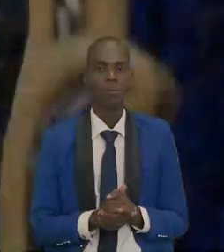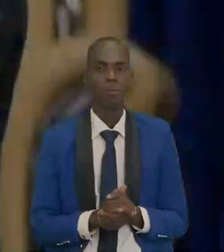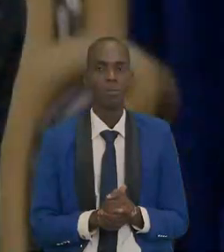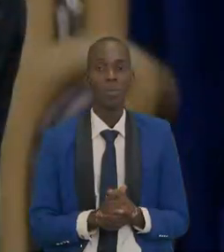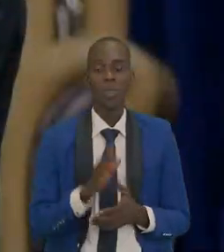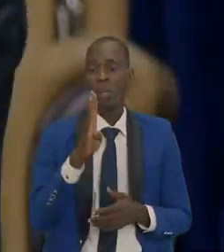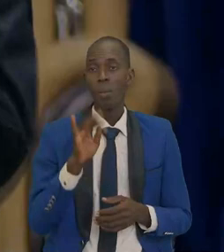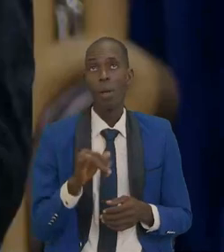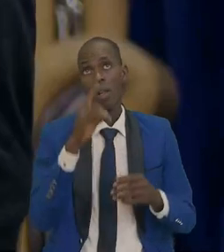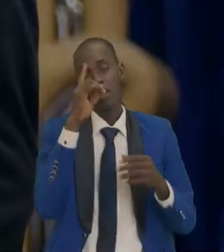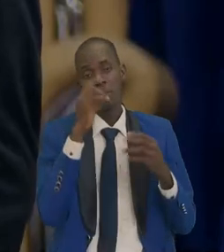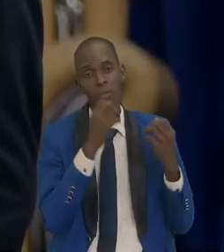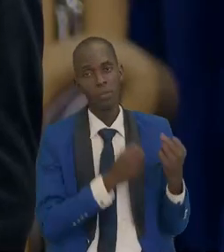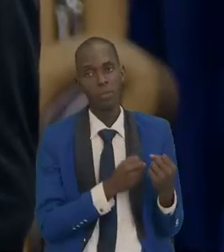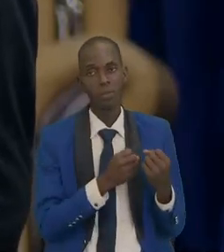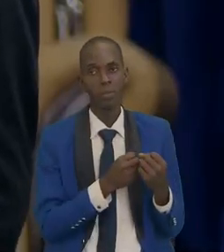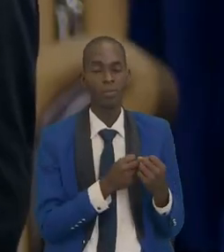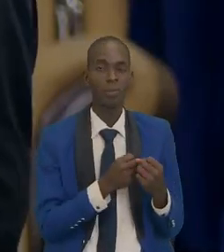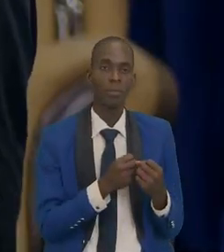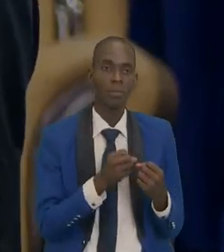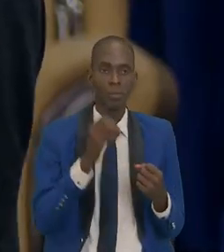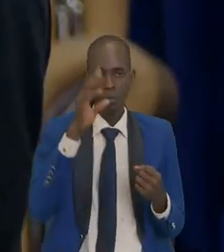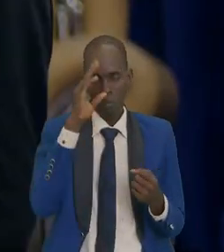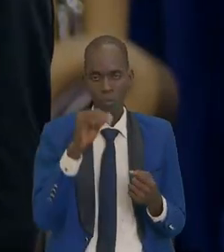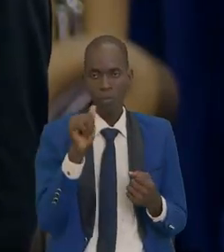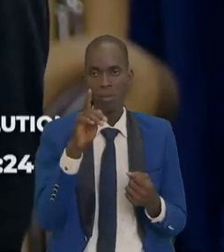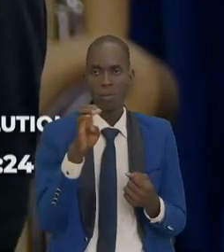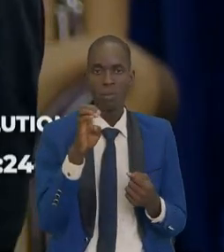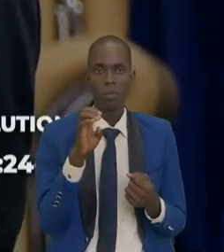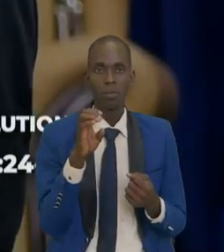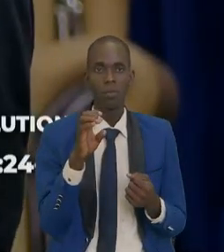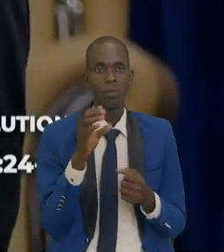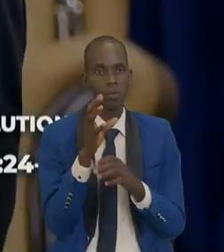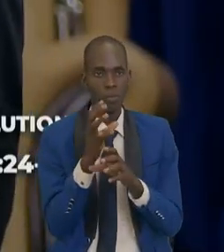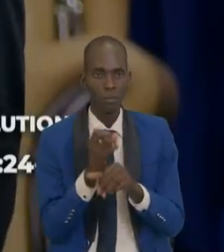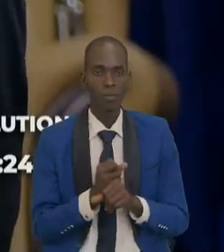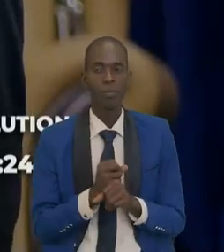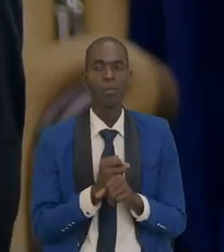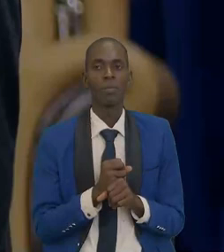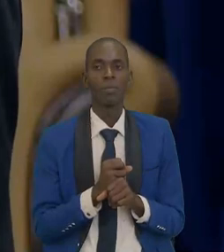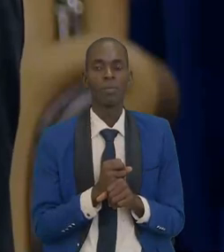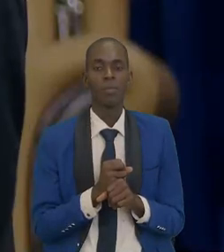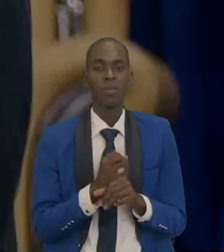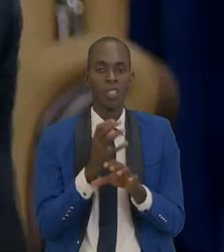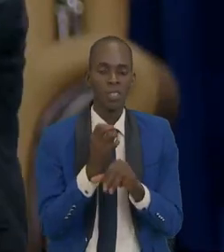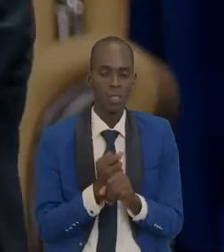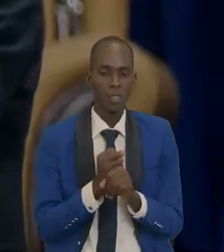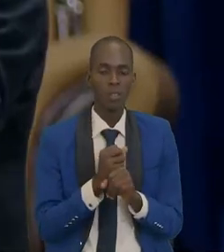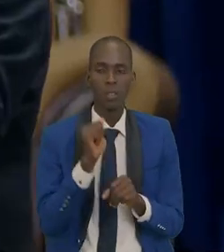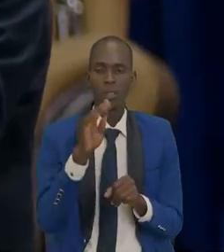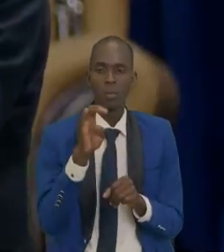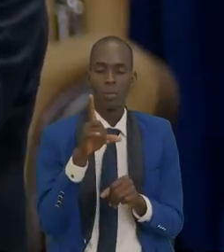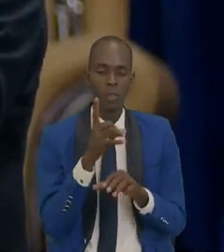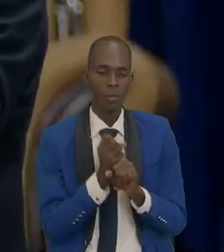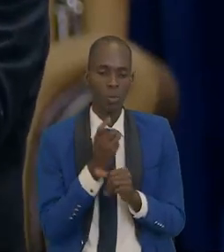Par la foi, il a obtenu ce que Caïn ne pouvait pas obtenir.